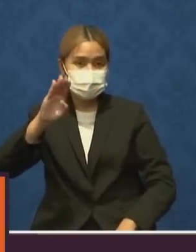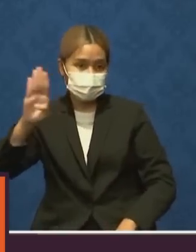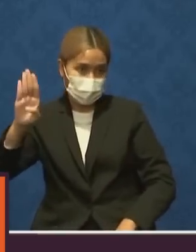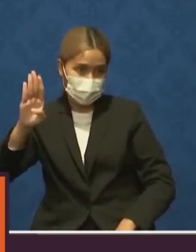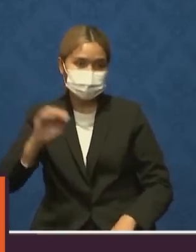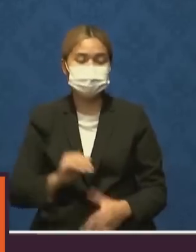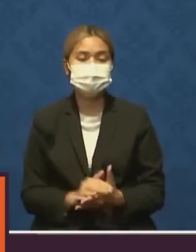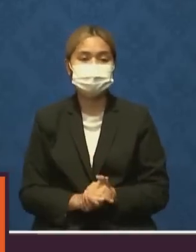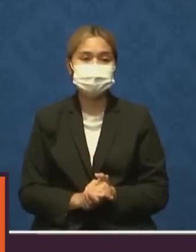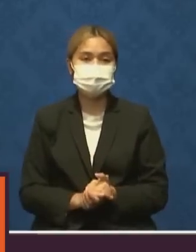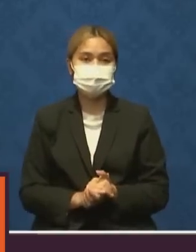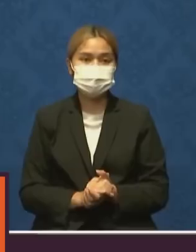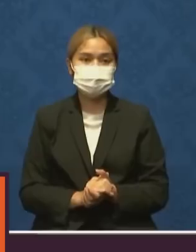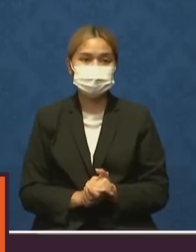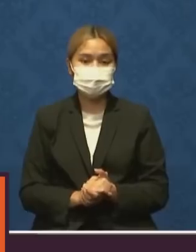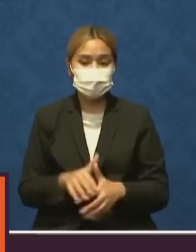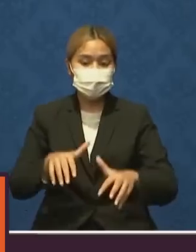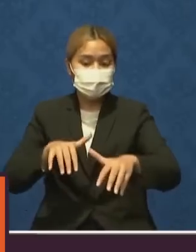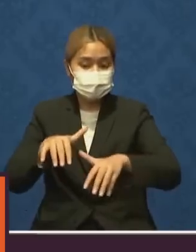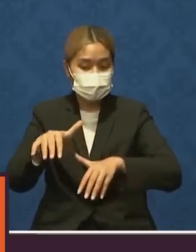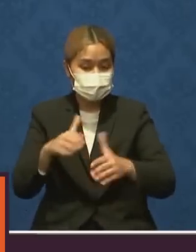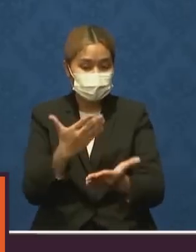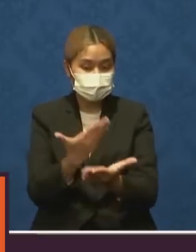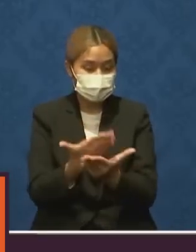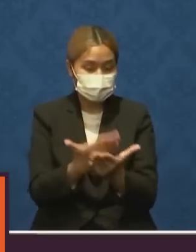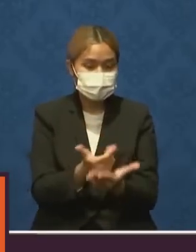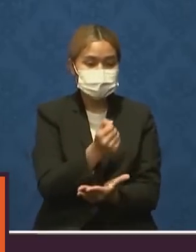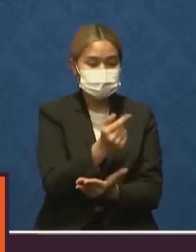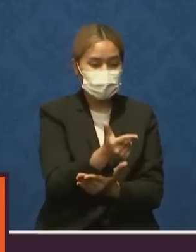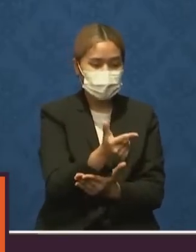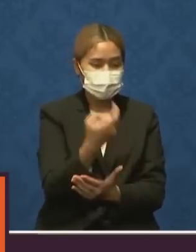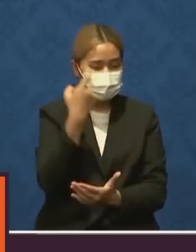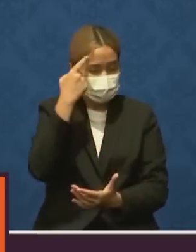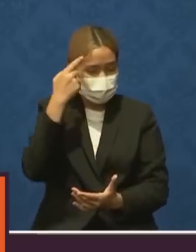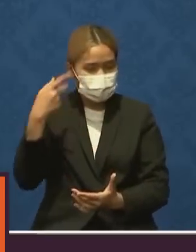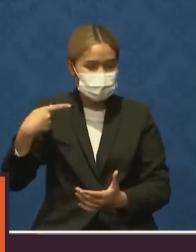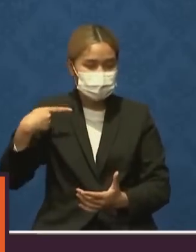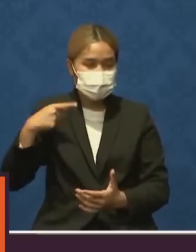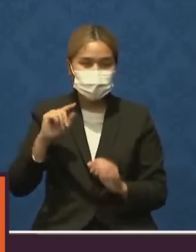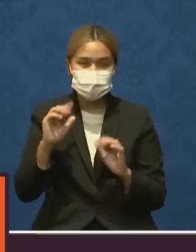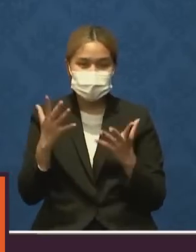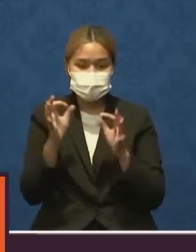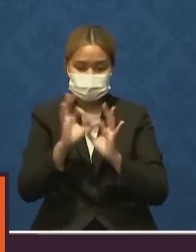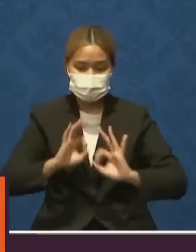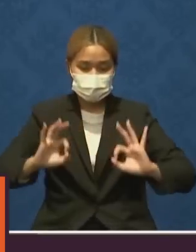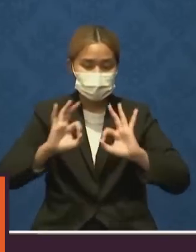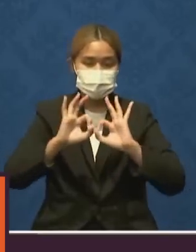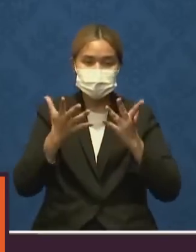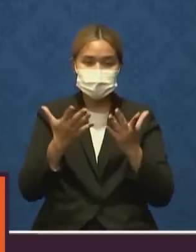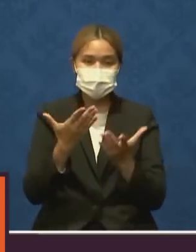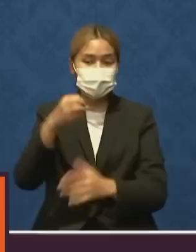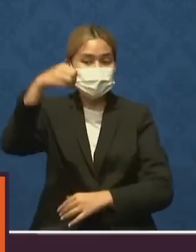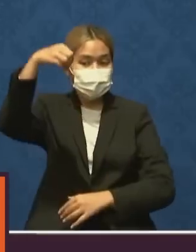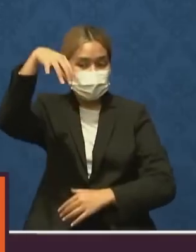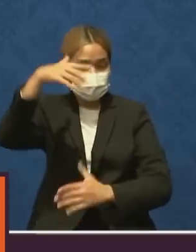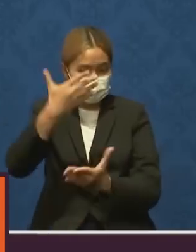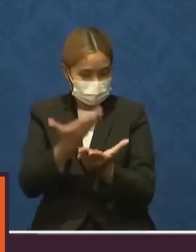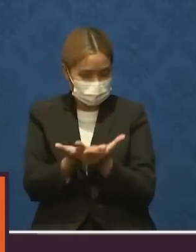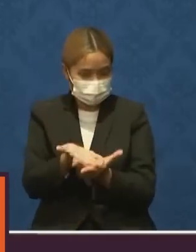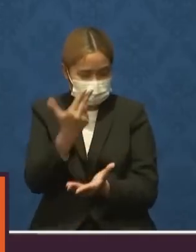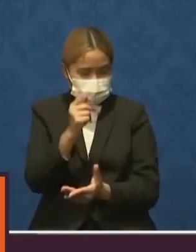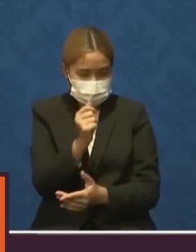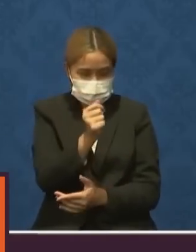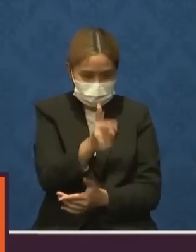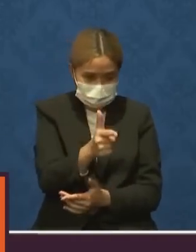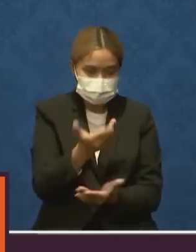ต้มาจ่ายคาประกนกำไรให้เพิมโดยไมจำเป็แล้วกยต้จ่ายคาไฟาแงกว่าที่ควรจะเป็ด้วย